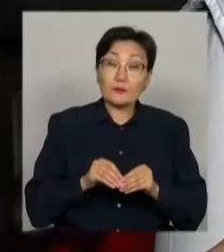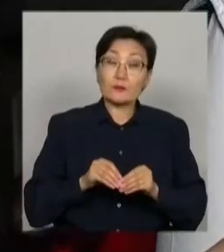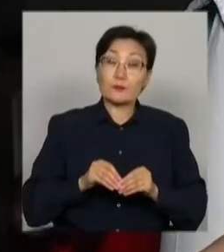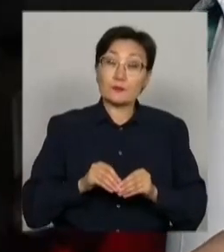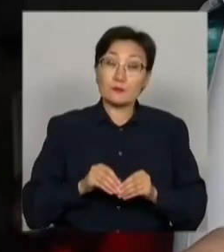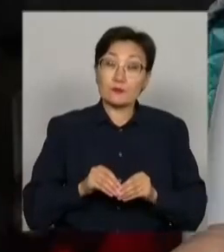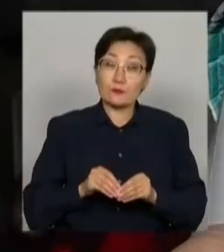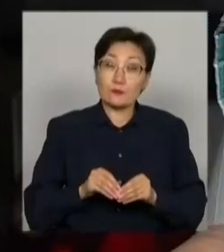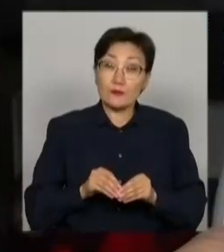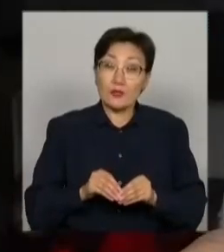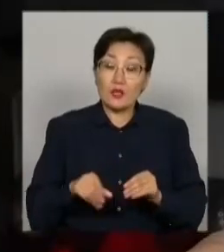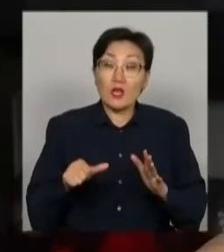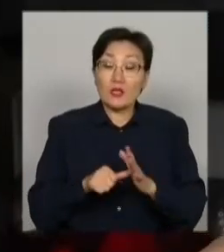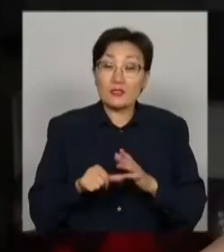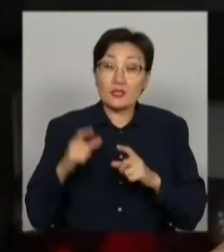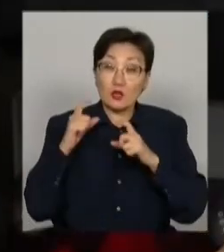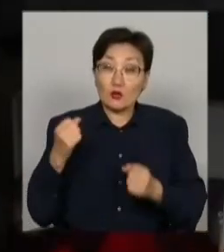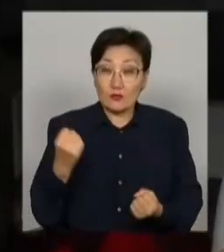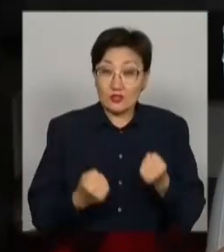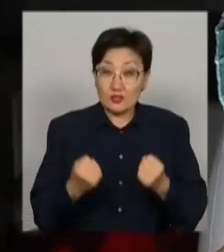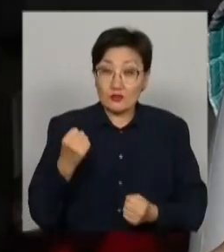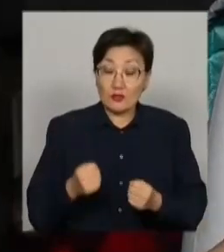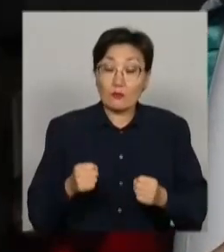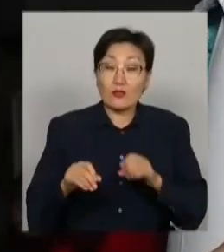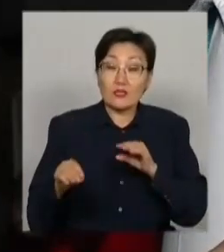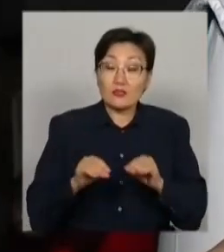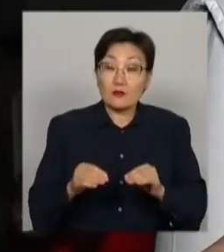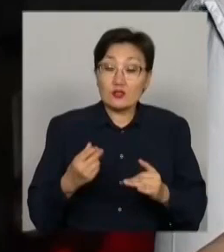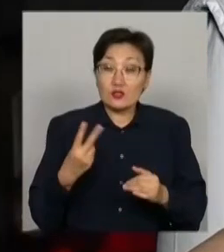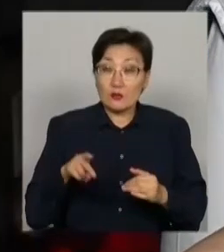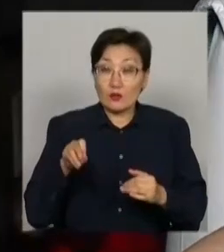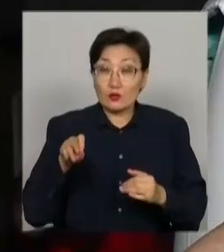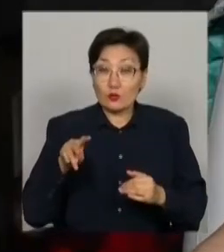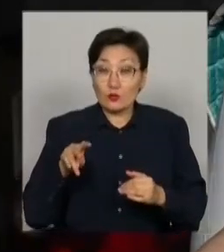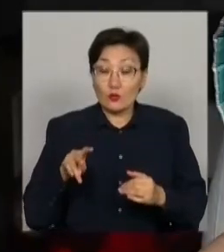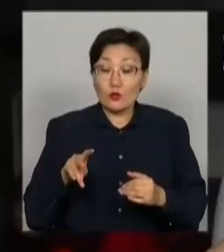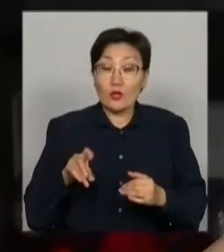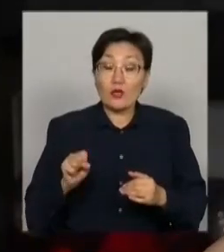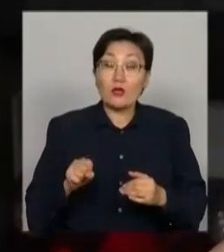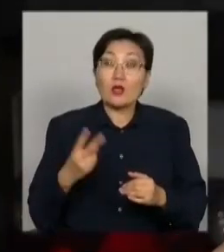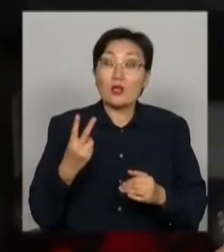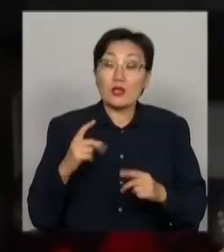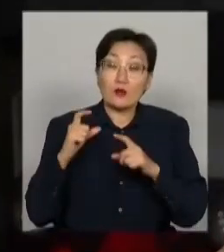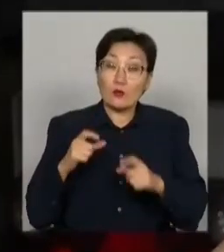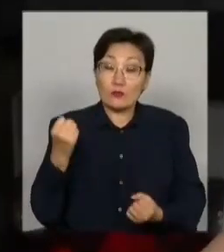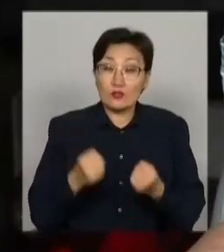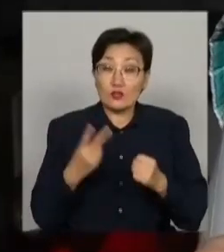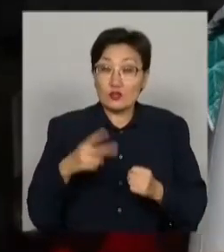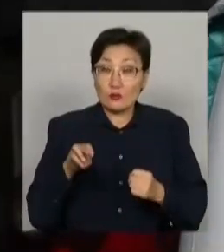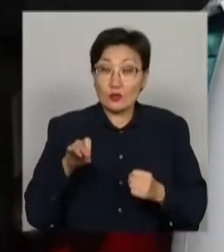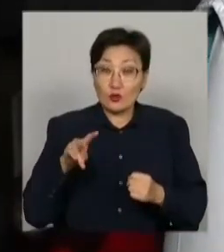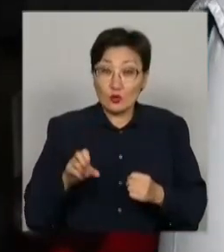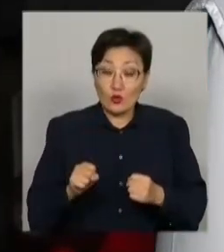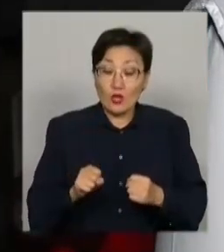жаңағы 6 жүк машинасын тиеп 20 тондық қазіргі таңда өздеріңіз көріп тұрғандай 2 фура 20